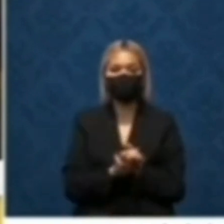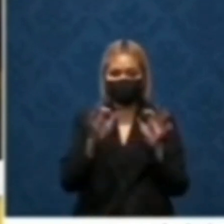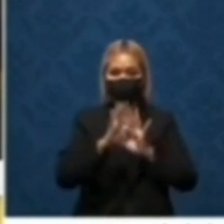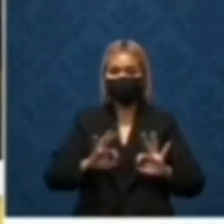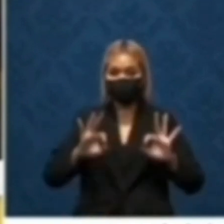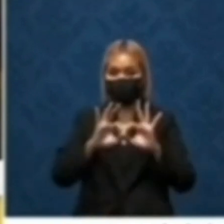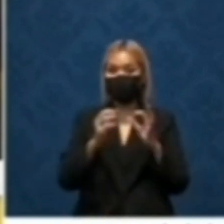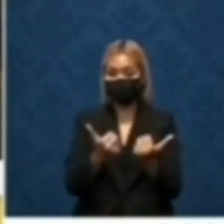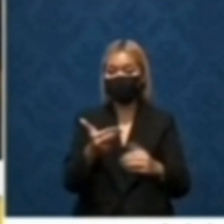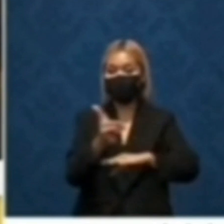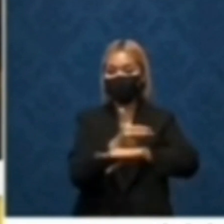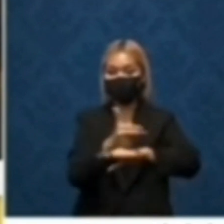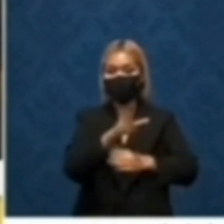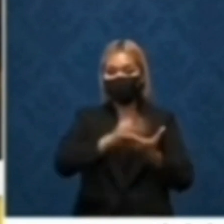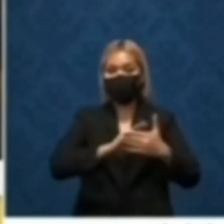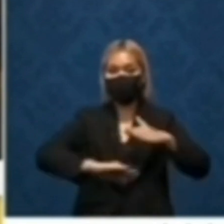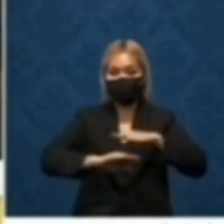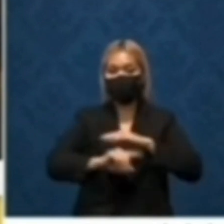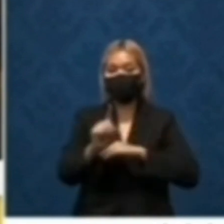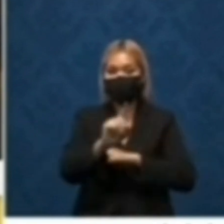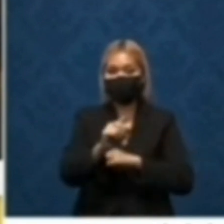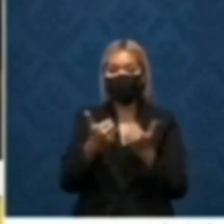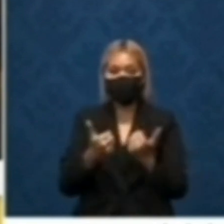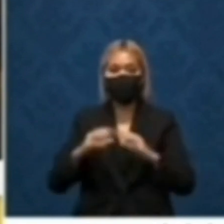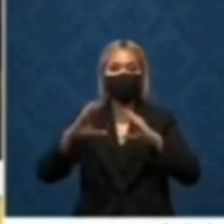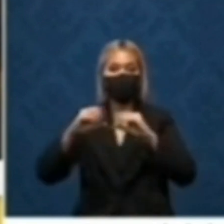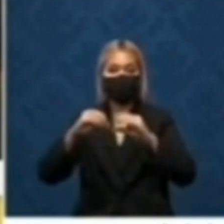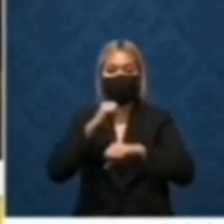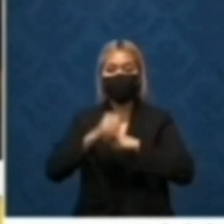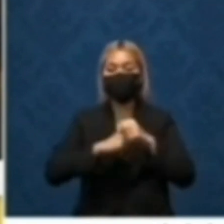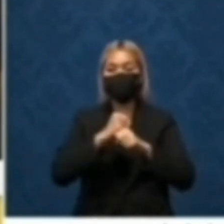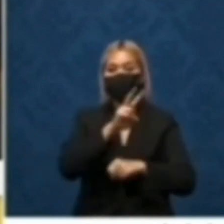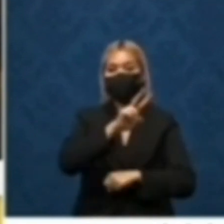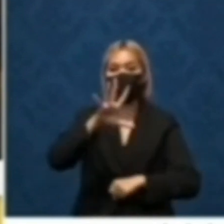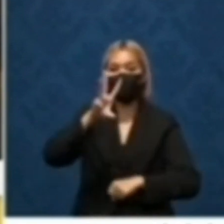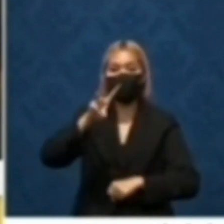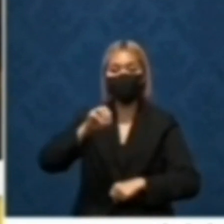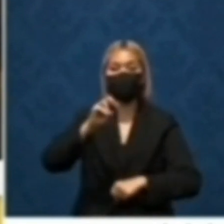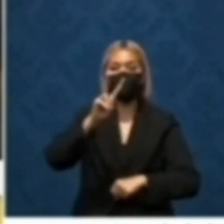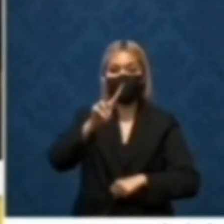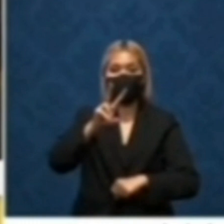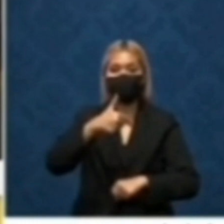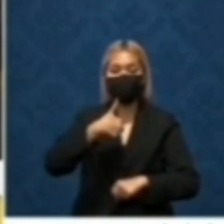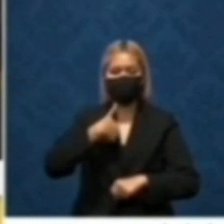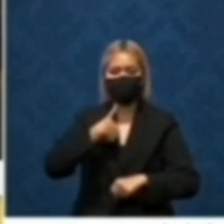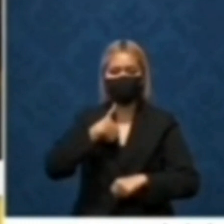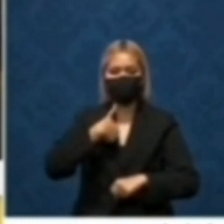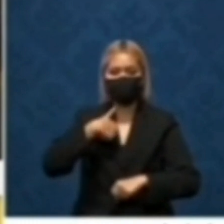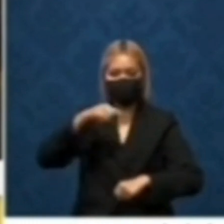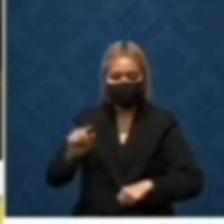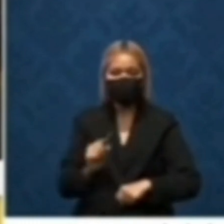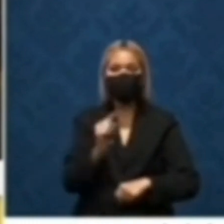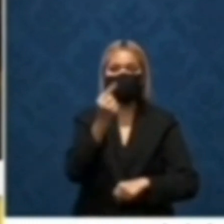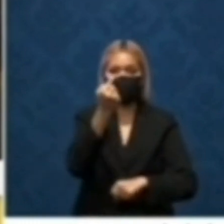องบันทึกก็คือว่าในข้อบังคับการประชุมสภาผู้แทนราษฎรปี2562ซึ่งผมเองเป็นมือใหม่แต่ได้มีโอกาสร่